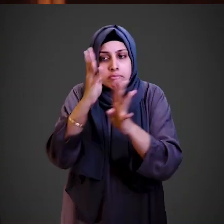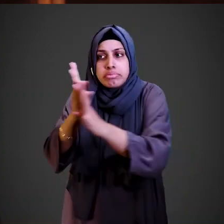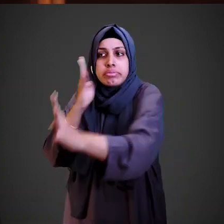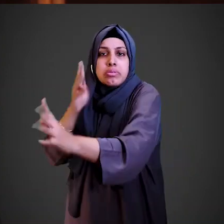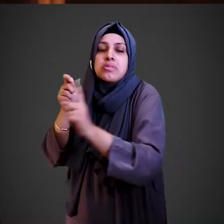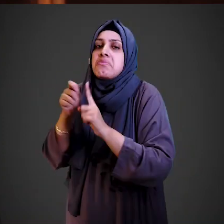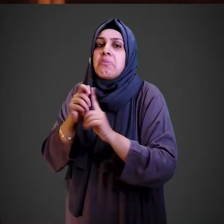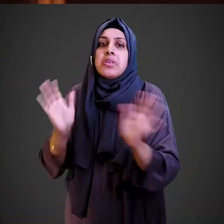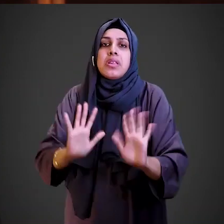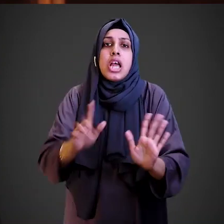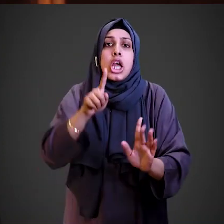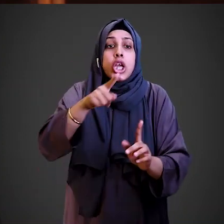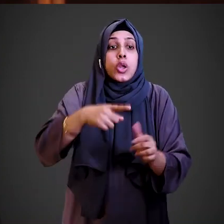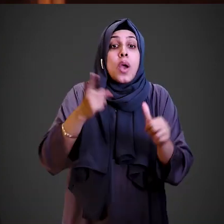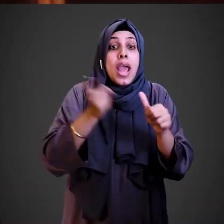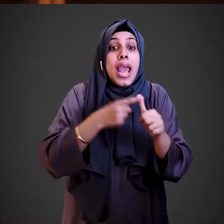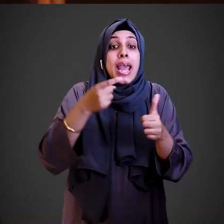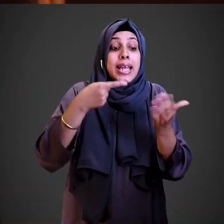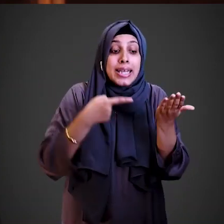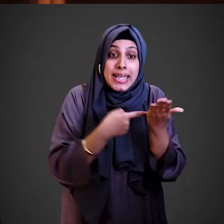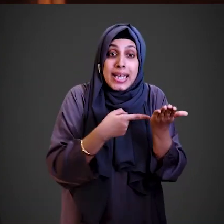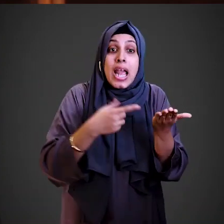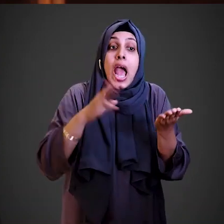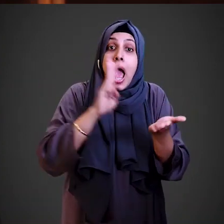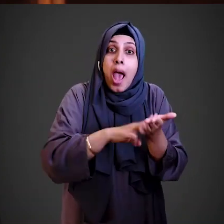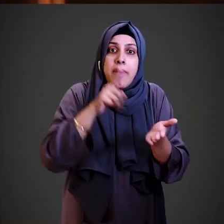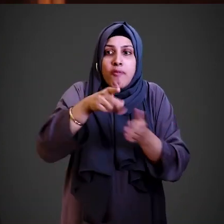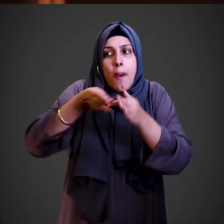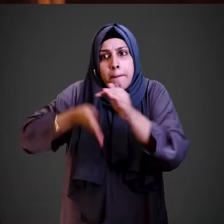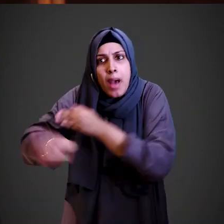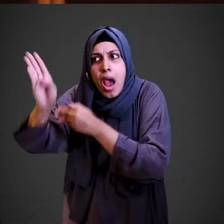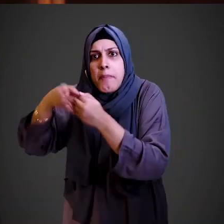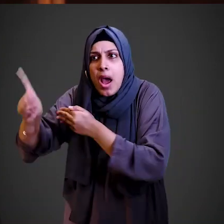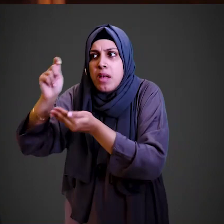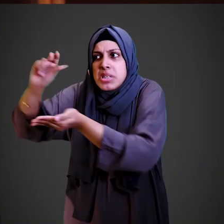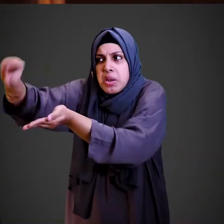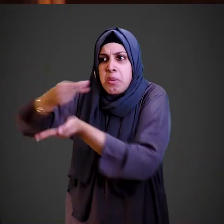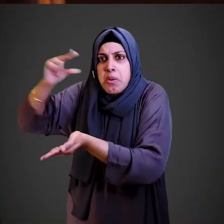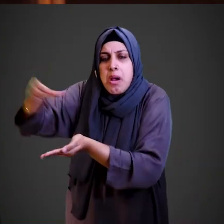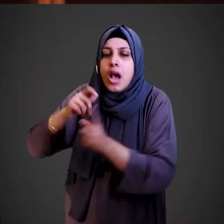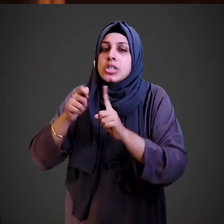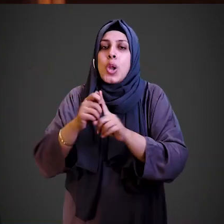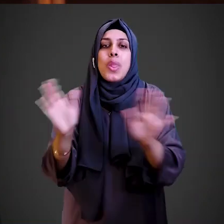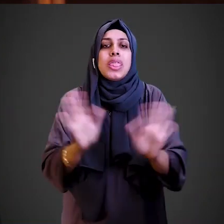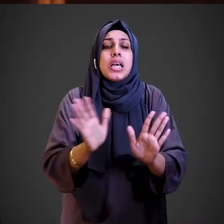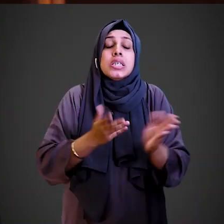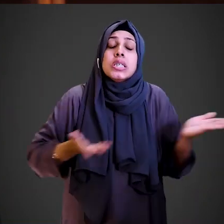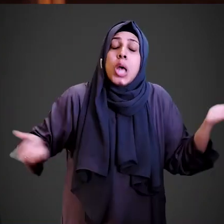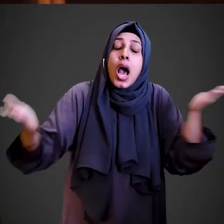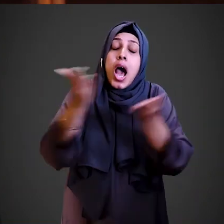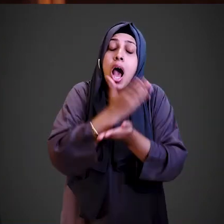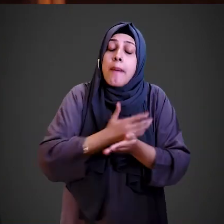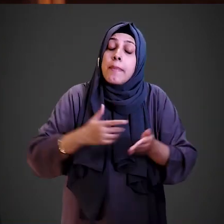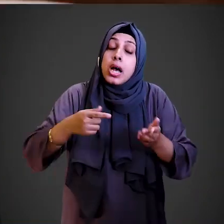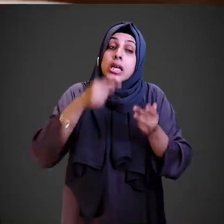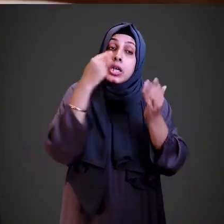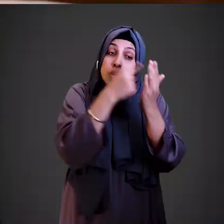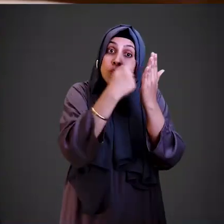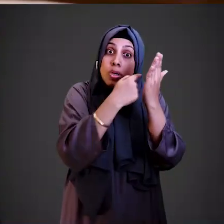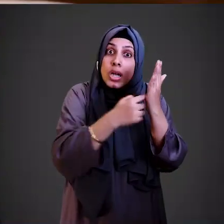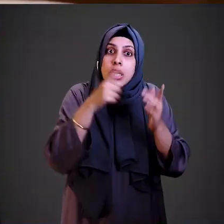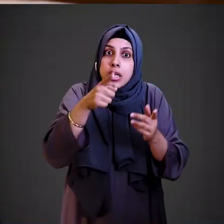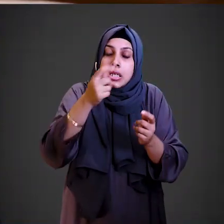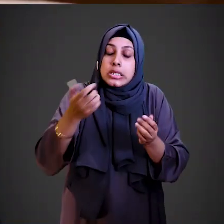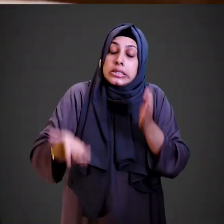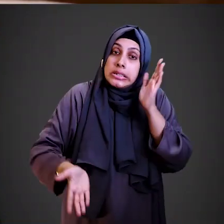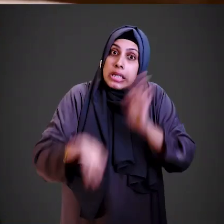लगना पड़ेगा, आपको ATM से पैसे निकालने के लिए बार बार बाहर नहीं जाना पड़ेगा। और इस तरह की सारी चीज़ें बहुत ज़्यादा ज़रूरी है कि ज़्यादा